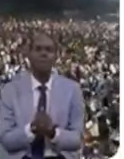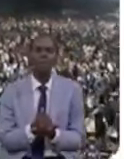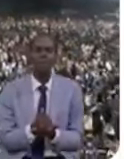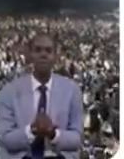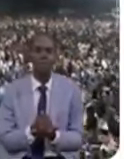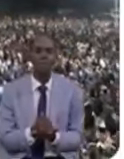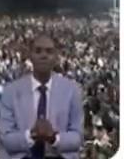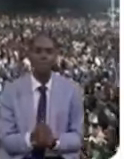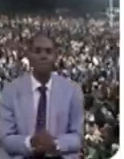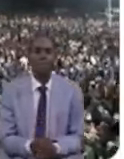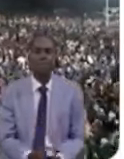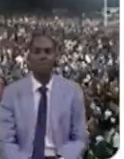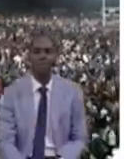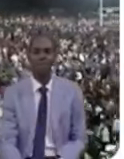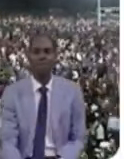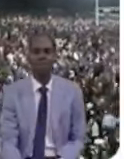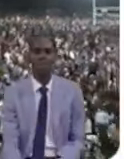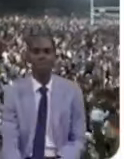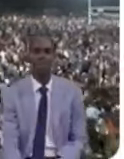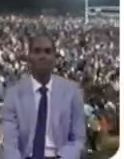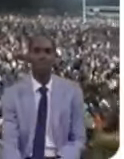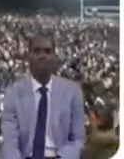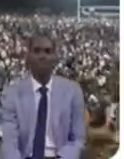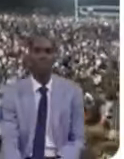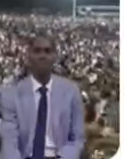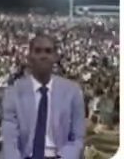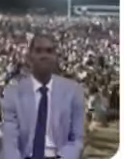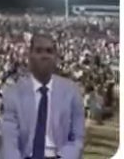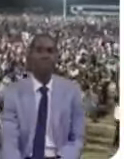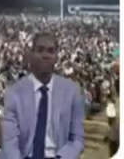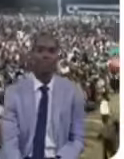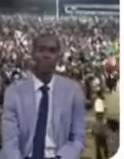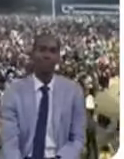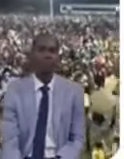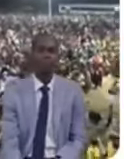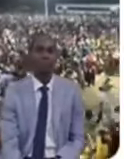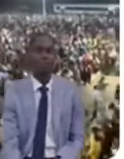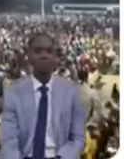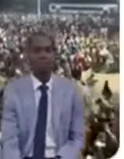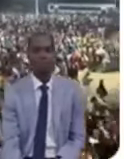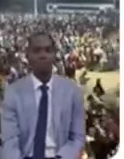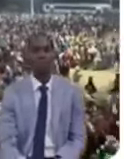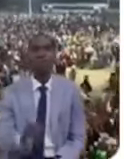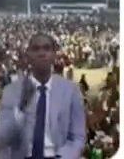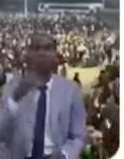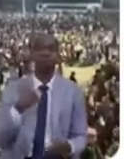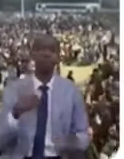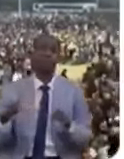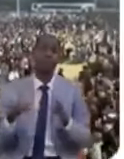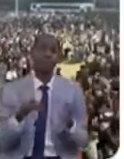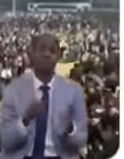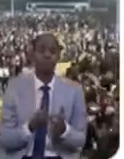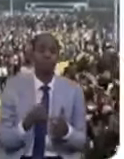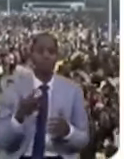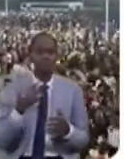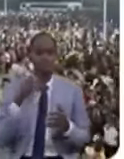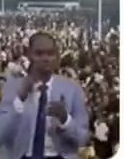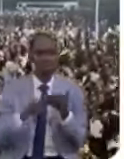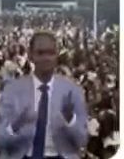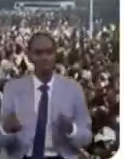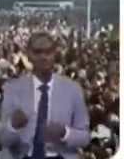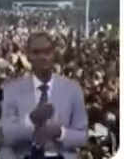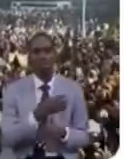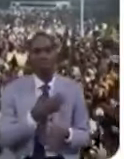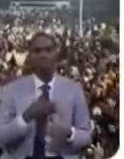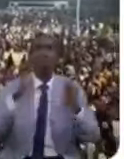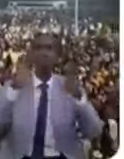prions le Seigneur l'a fait il a ôté tes afflictions examine-toi le miracle de Dieu